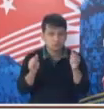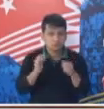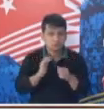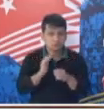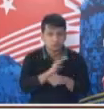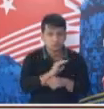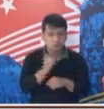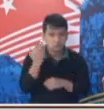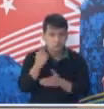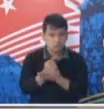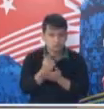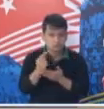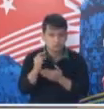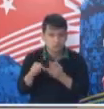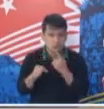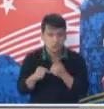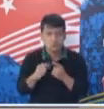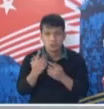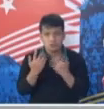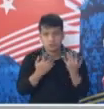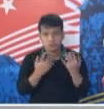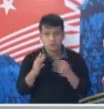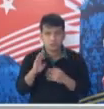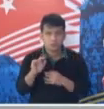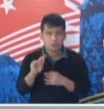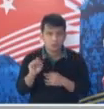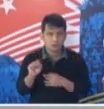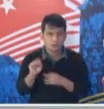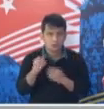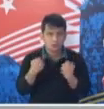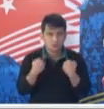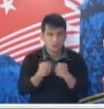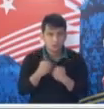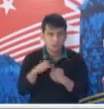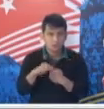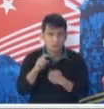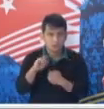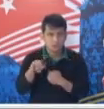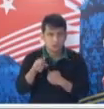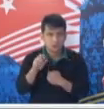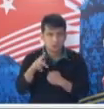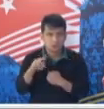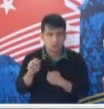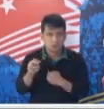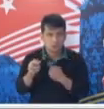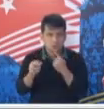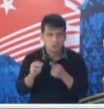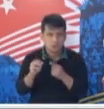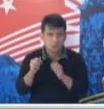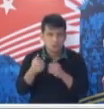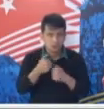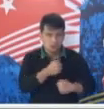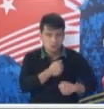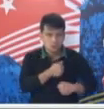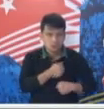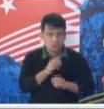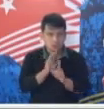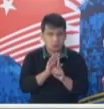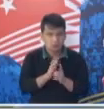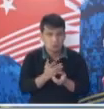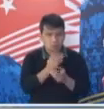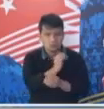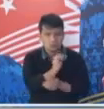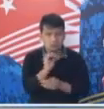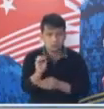nitong weekend. Nag-birthday kasi kahapon ang BTS member na si Jimin. Kaya ang ARMY o ang kanilang mga fans,